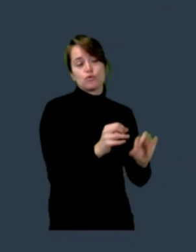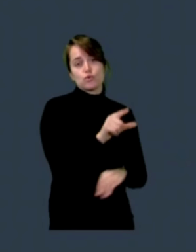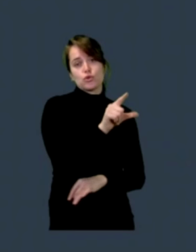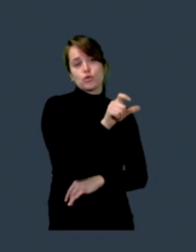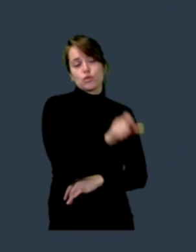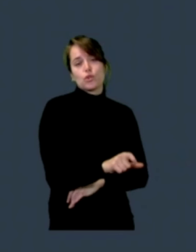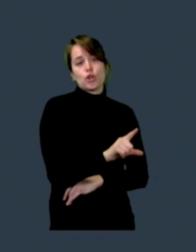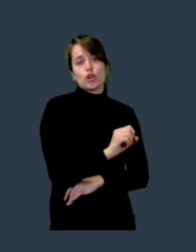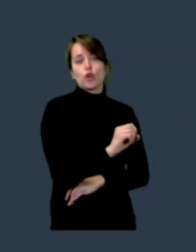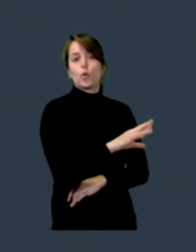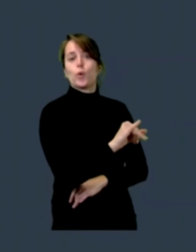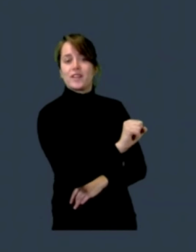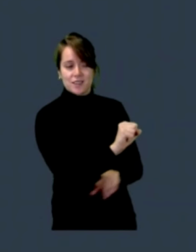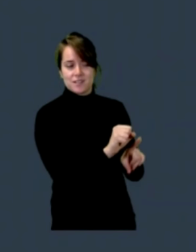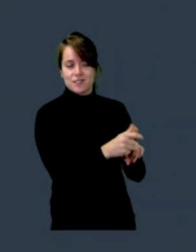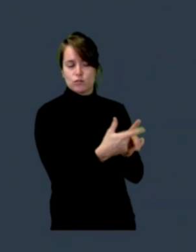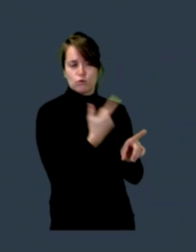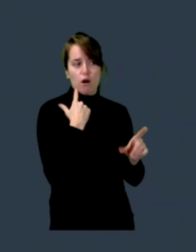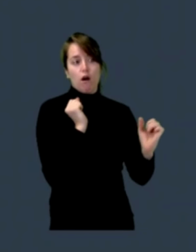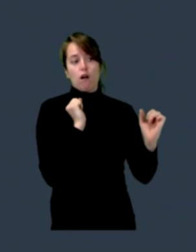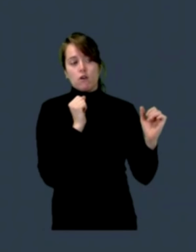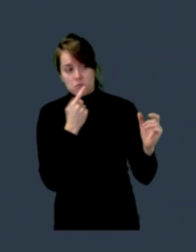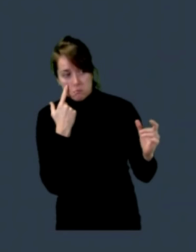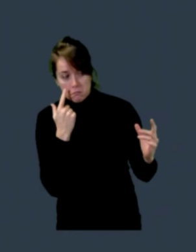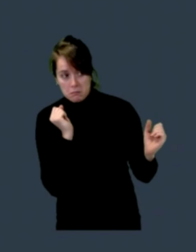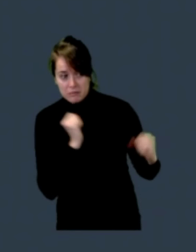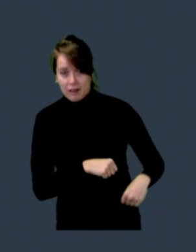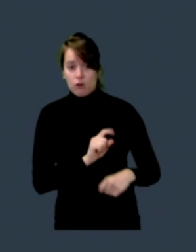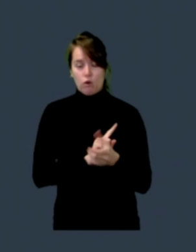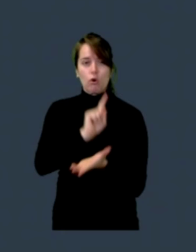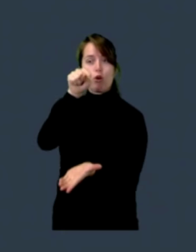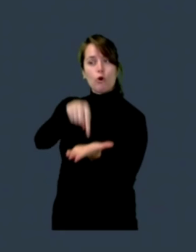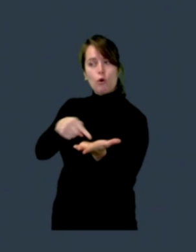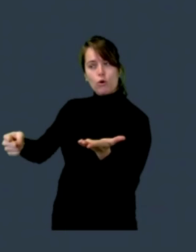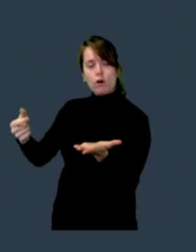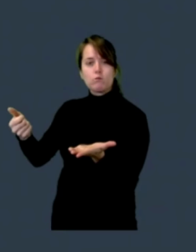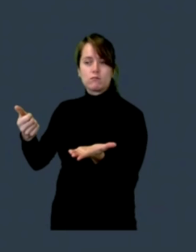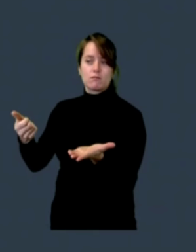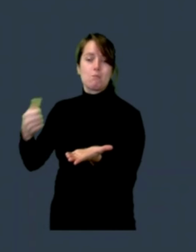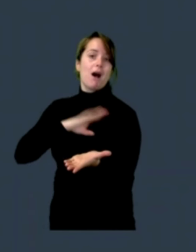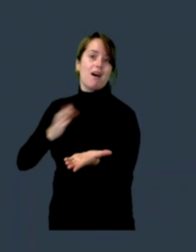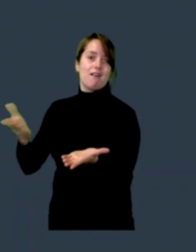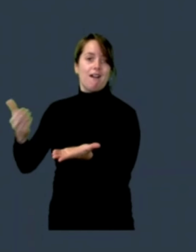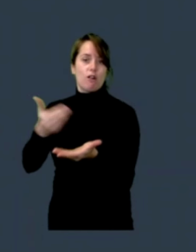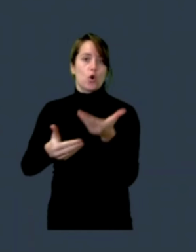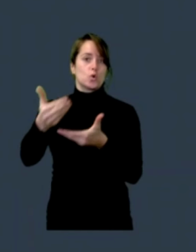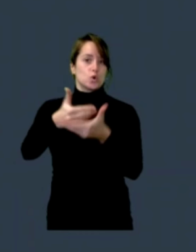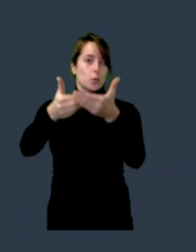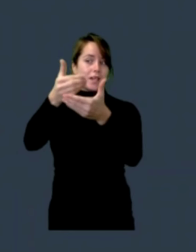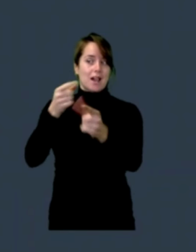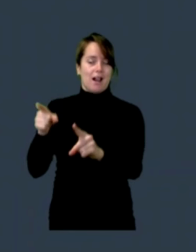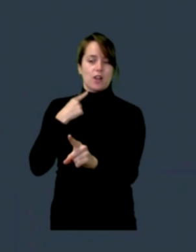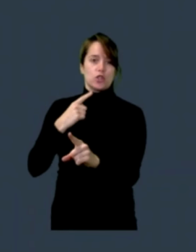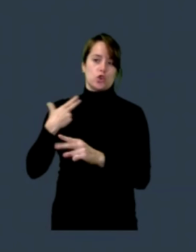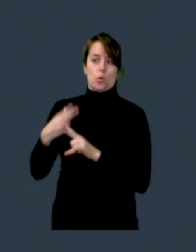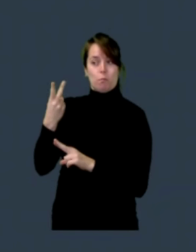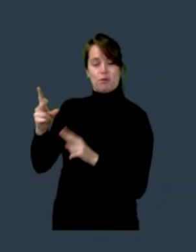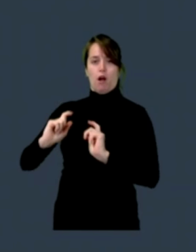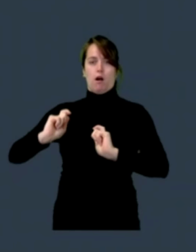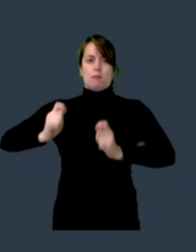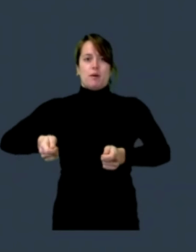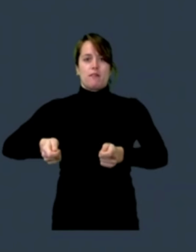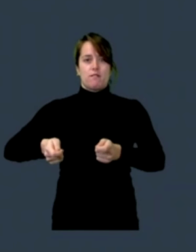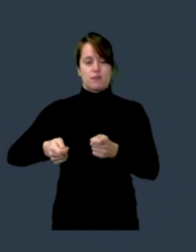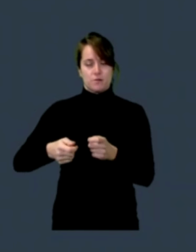son nom puisse être associé durablement à un des sites emblématiques qu'il a contribué à faire sortir de terre. Cela permettra